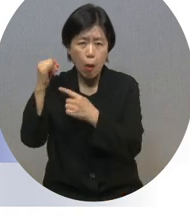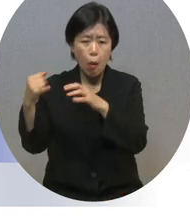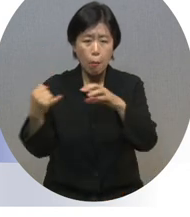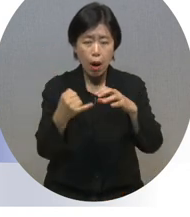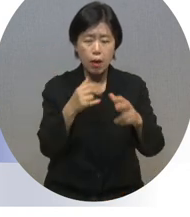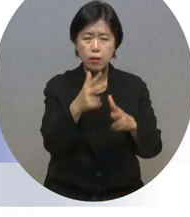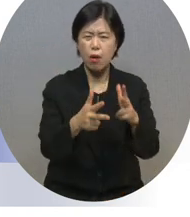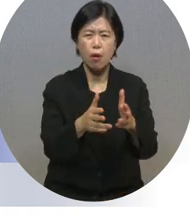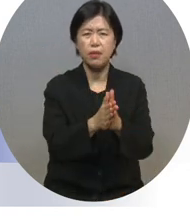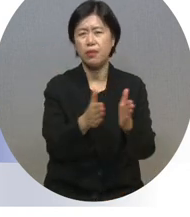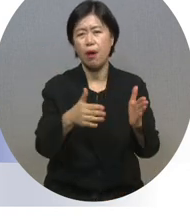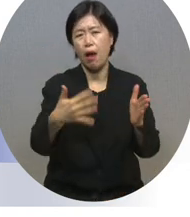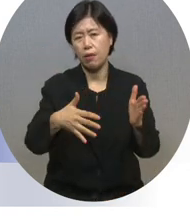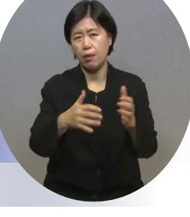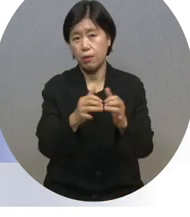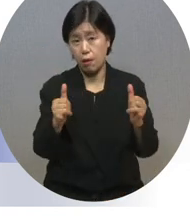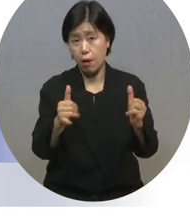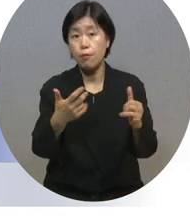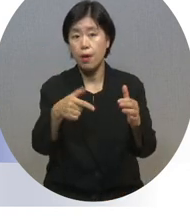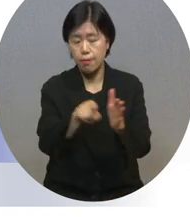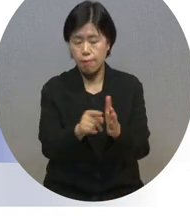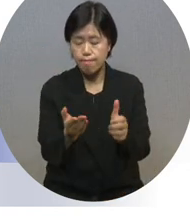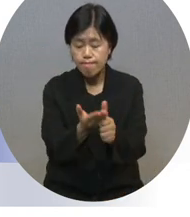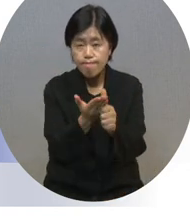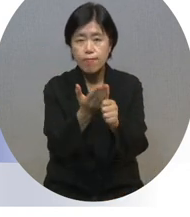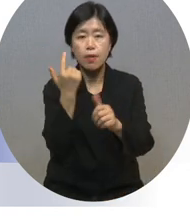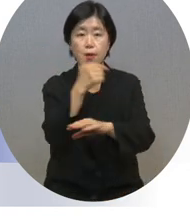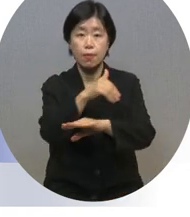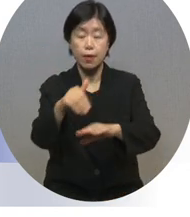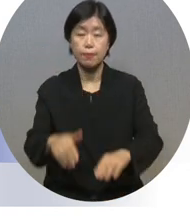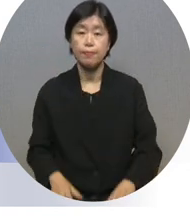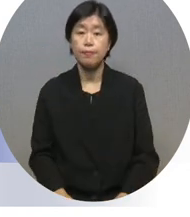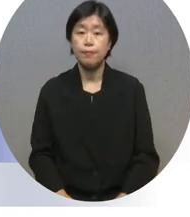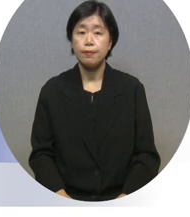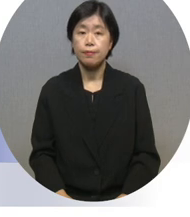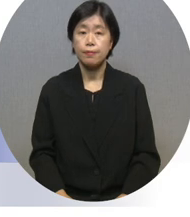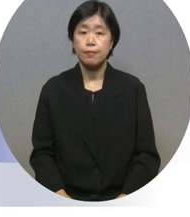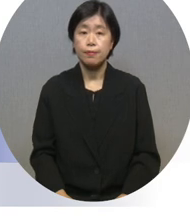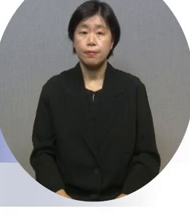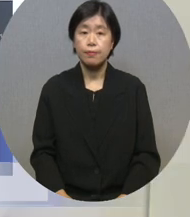창업자를 이 집중적으로 양성할 계획이라고 말했습니다.